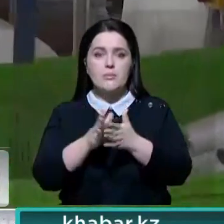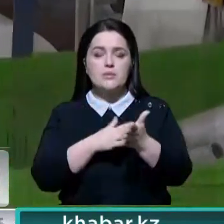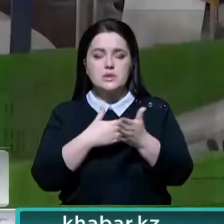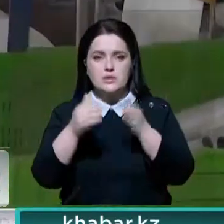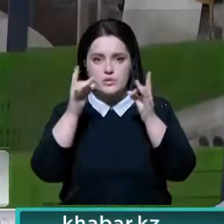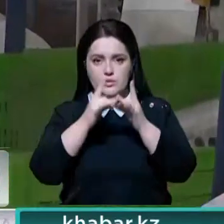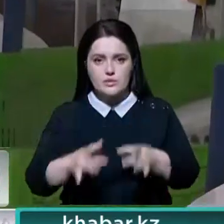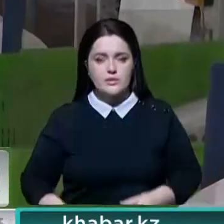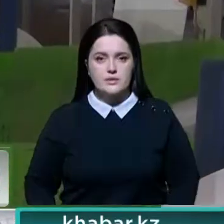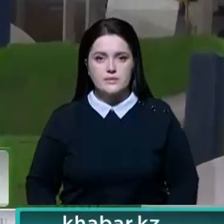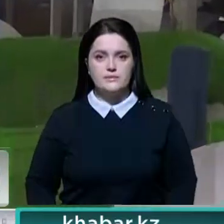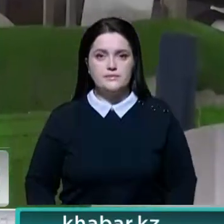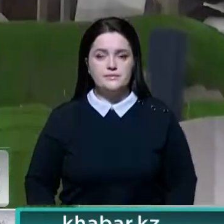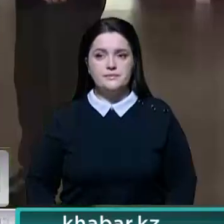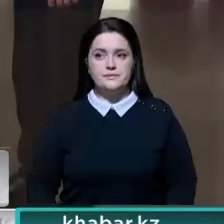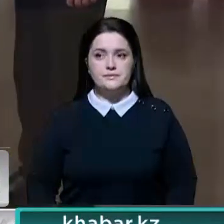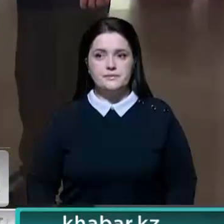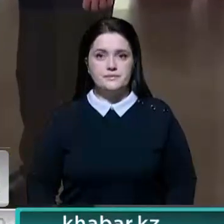и масличных культур.